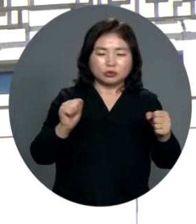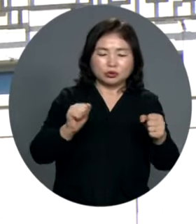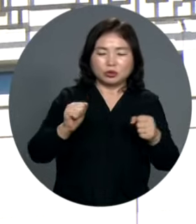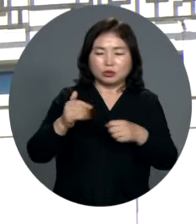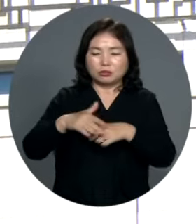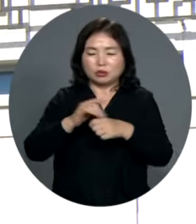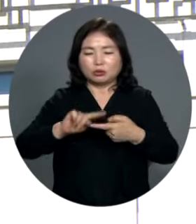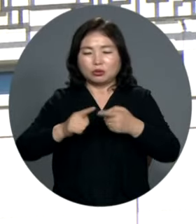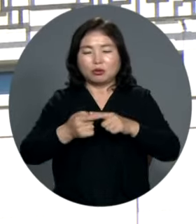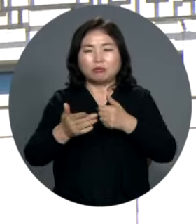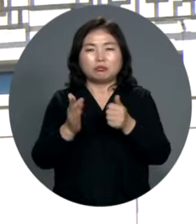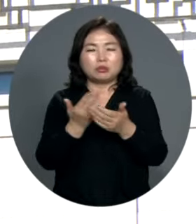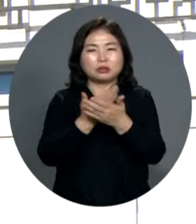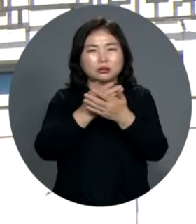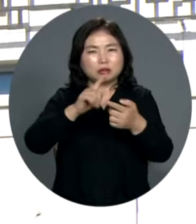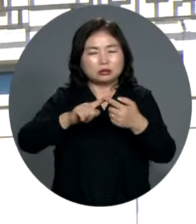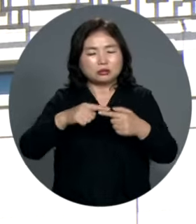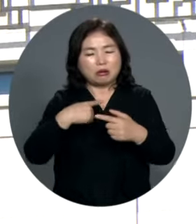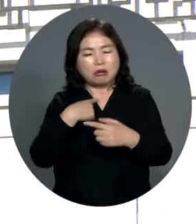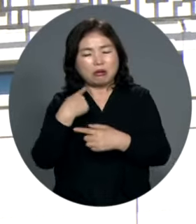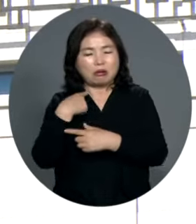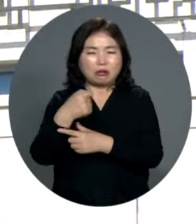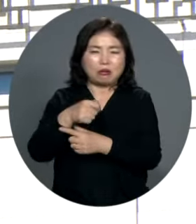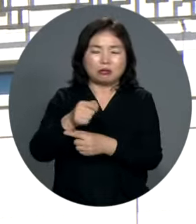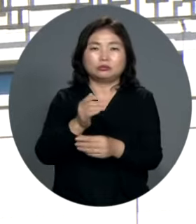MBC 뉴스 박재영 있니다